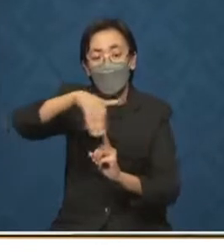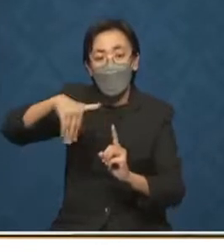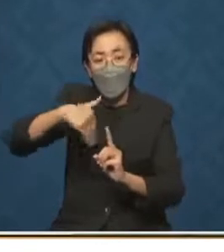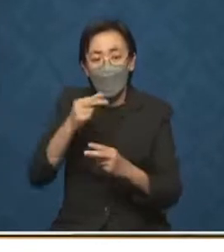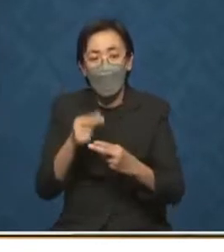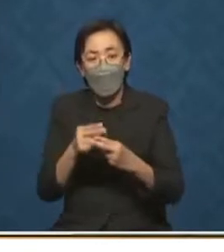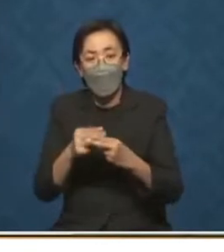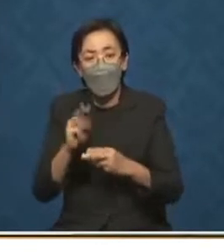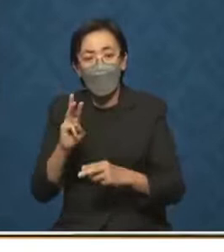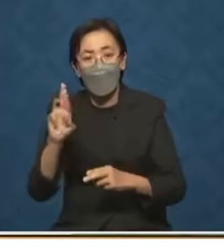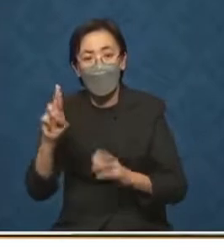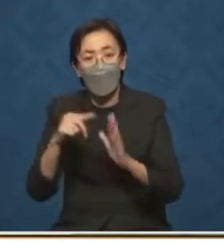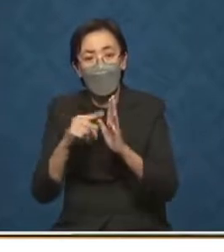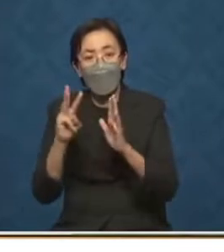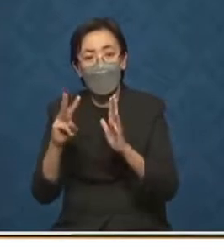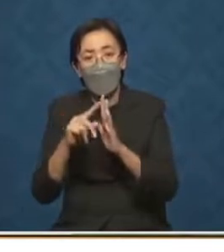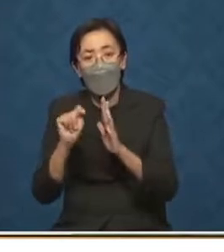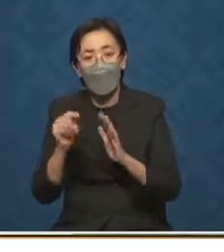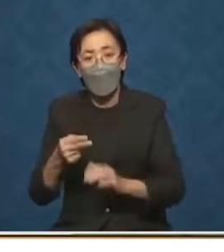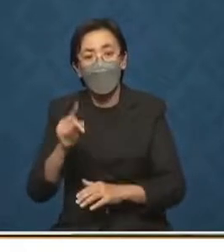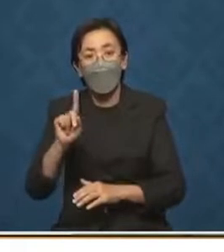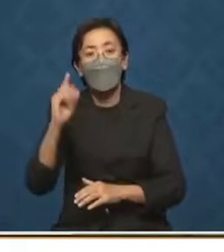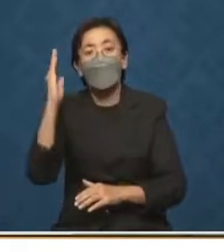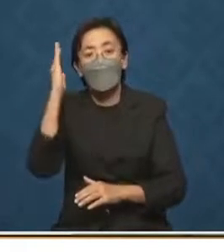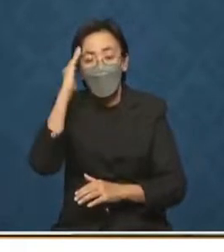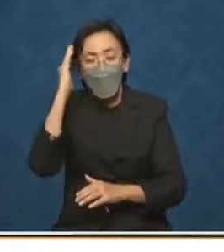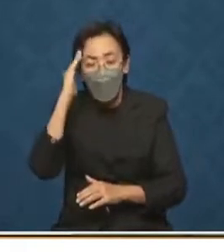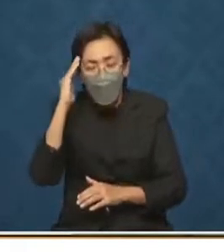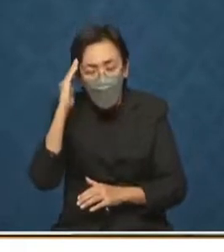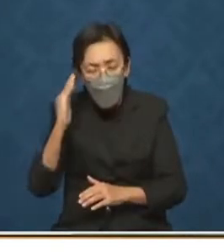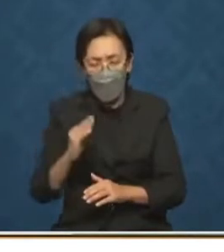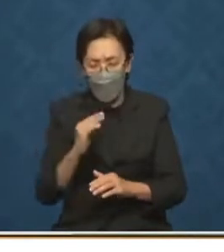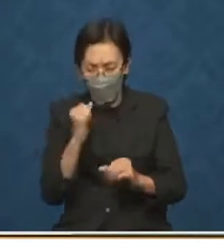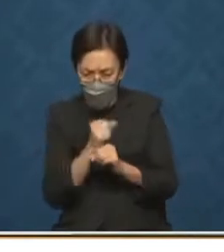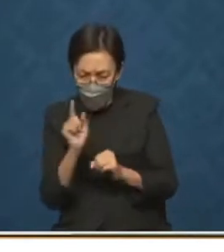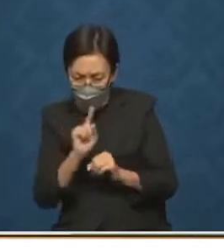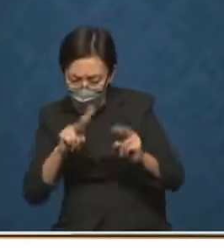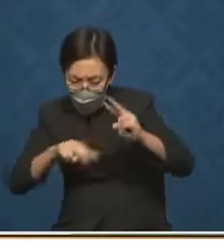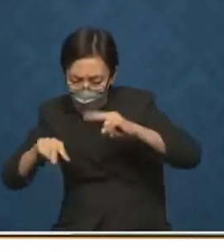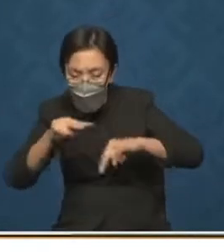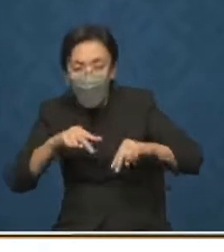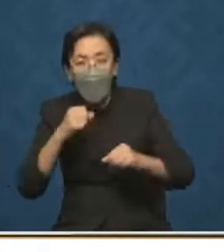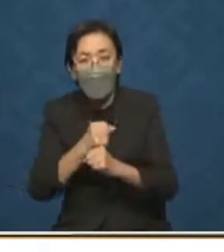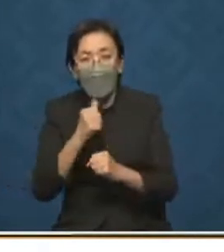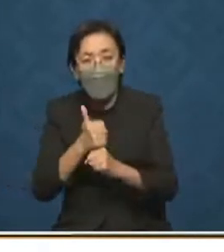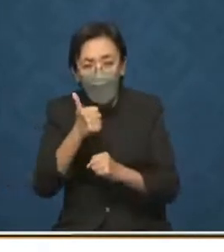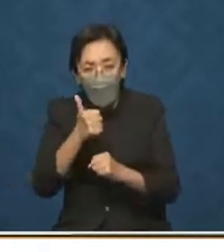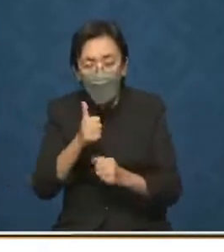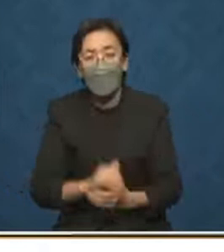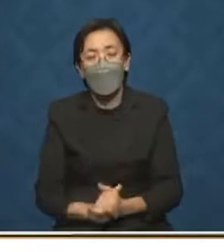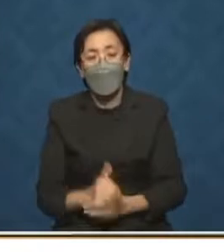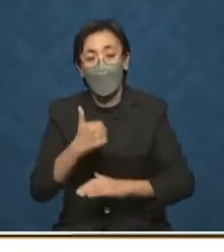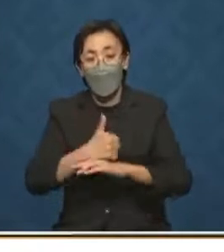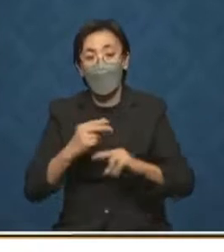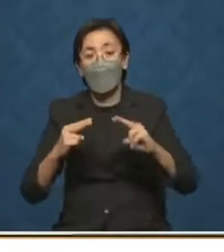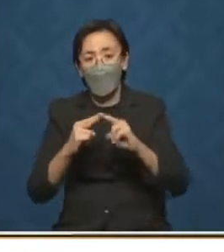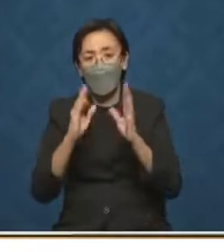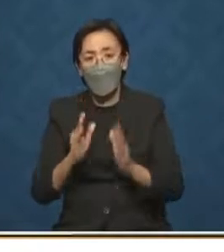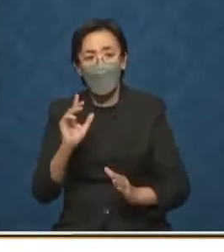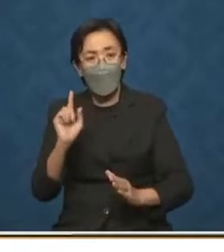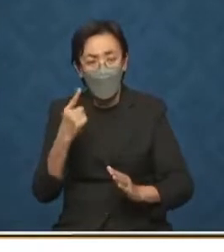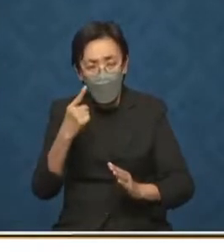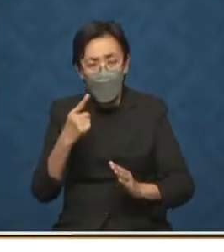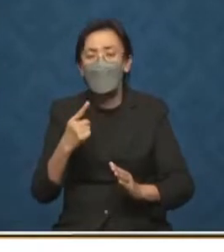เพื่อที่ท่านจะได้รัทราบข้อมูล และนำไปตัวสอบในการทำงานซึถือว่าท่านก็ถือวเป็คนร่นให่ อนาคตสดใส